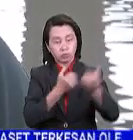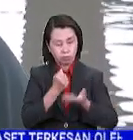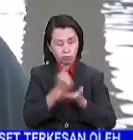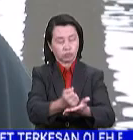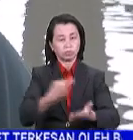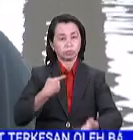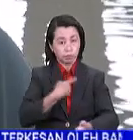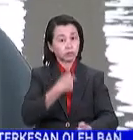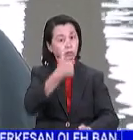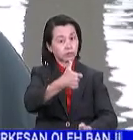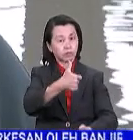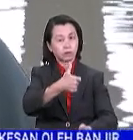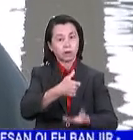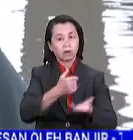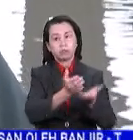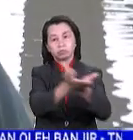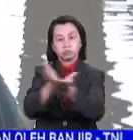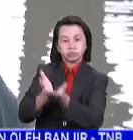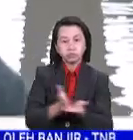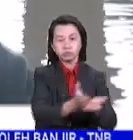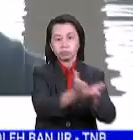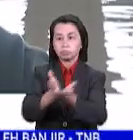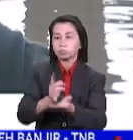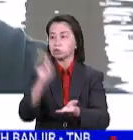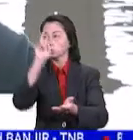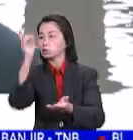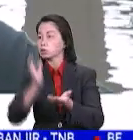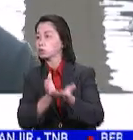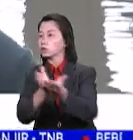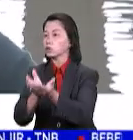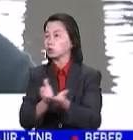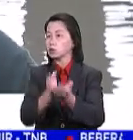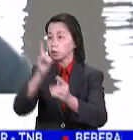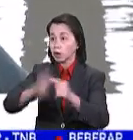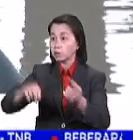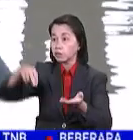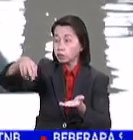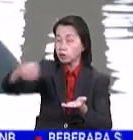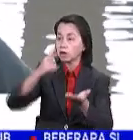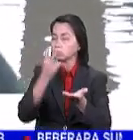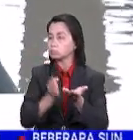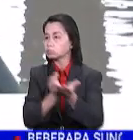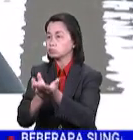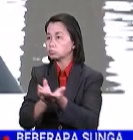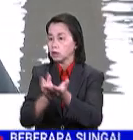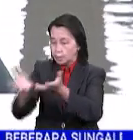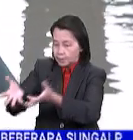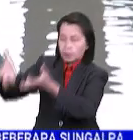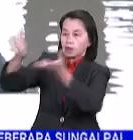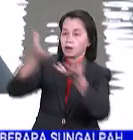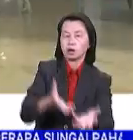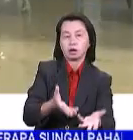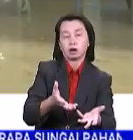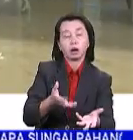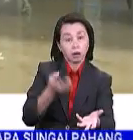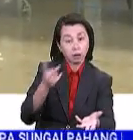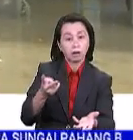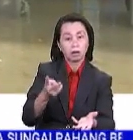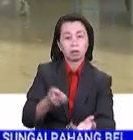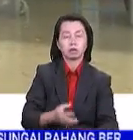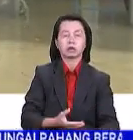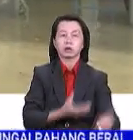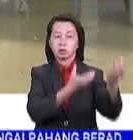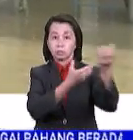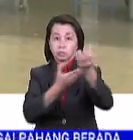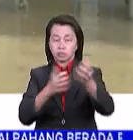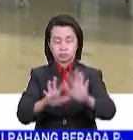kita. Pusing-pusing tengok orang yang mana yang tak boleh naik, tak boleh jalan kan, dia angkat buat naik. Mereka